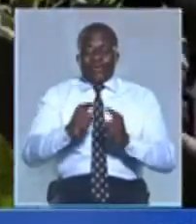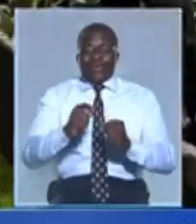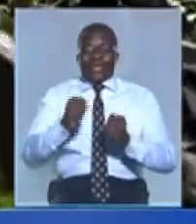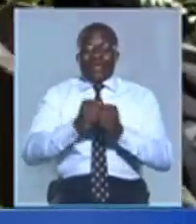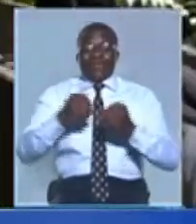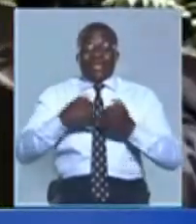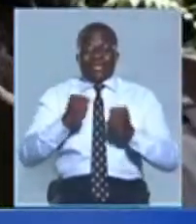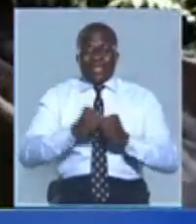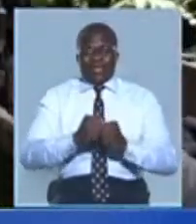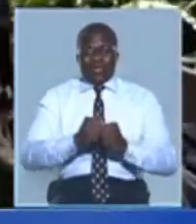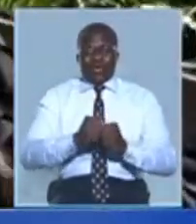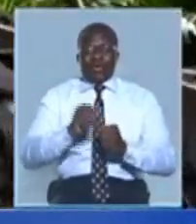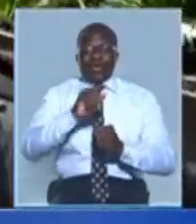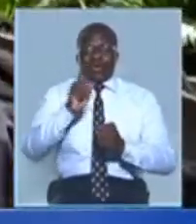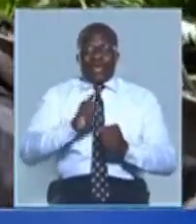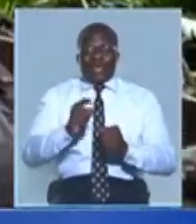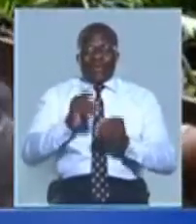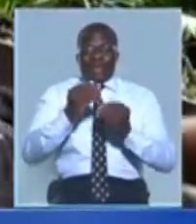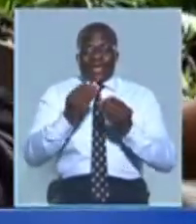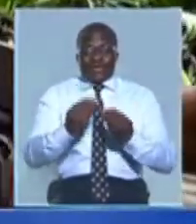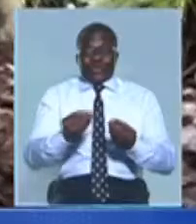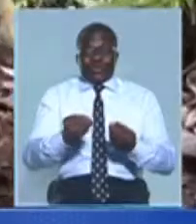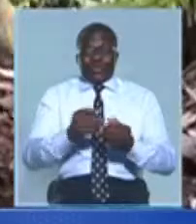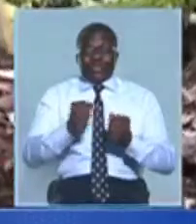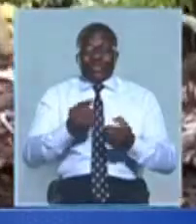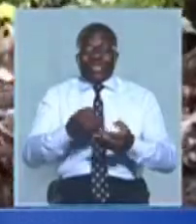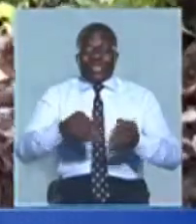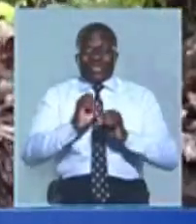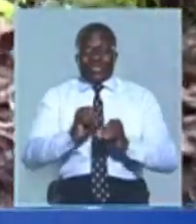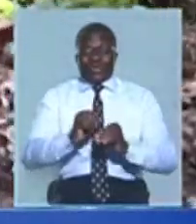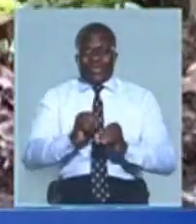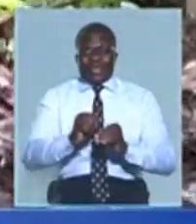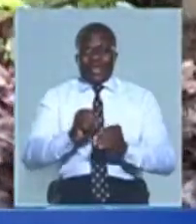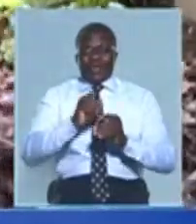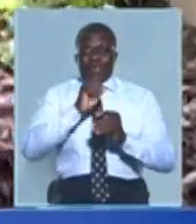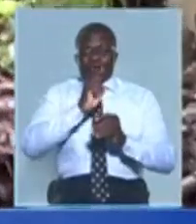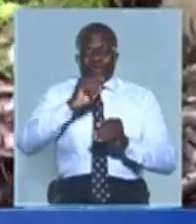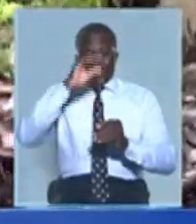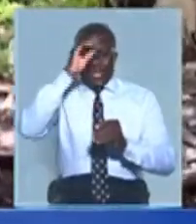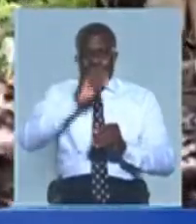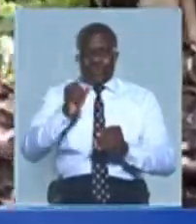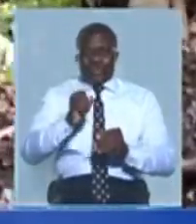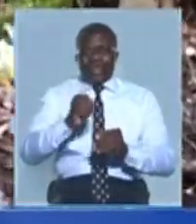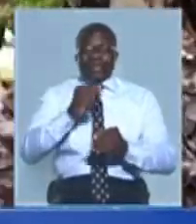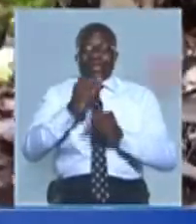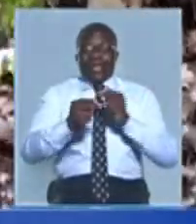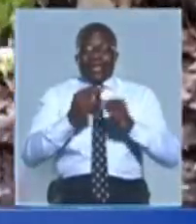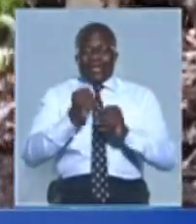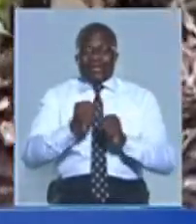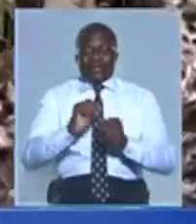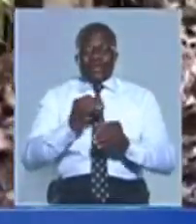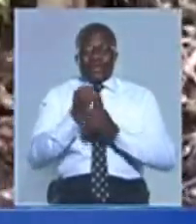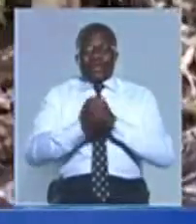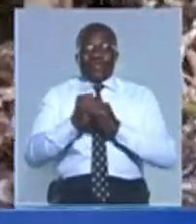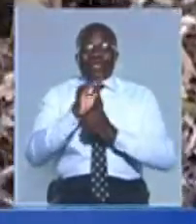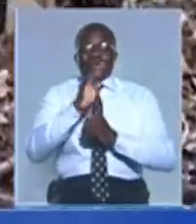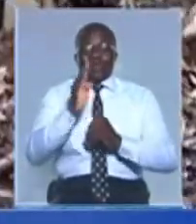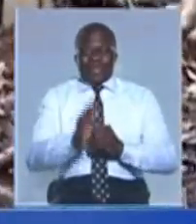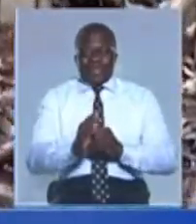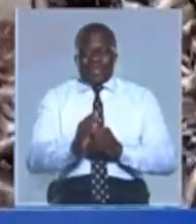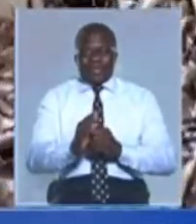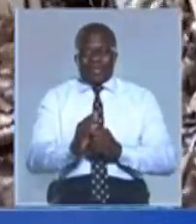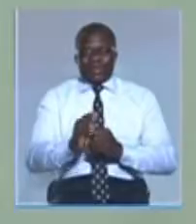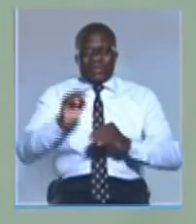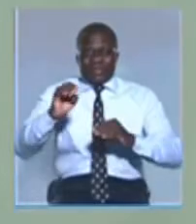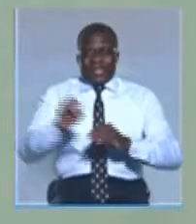animale. Les zones humides sont alors très indispensables aux êtres humains et à la nature. Notre pays, le Bénin,